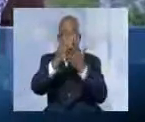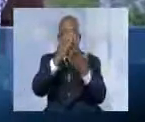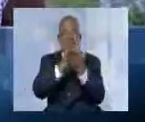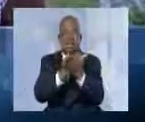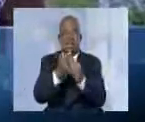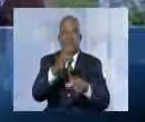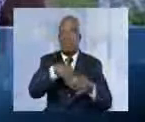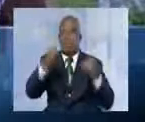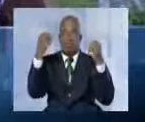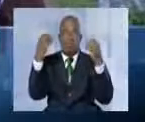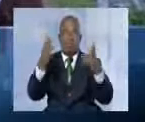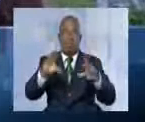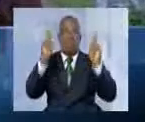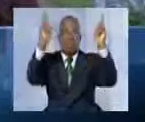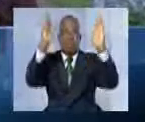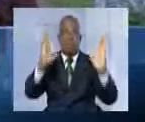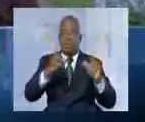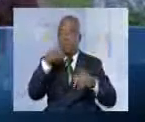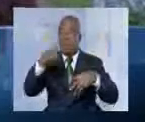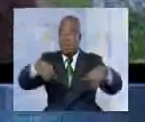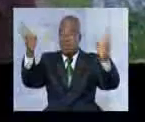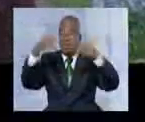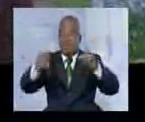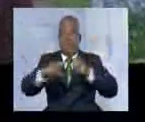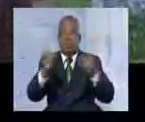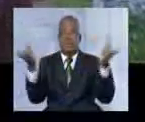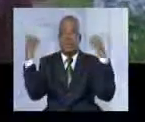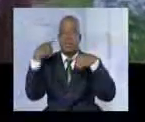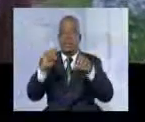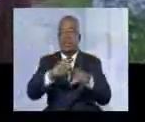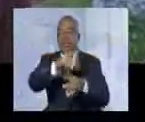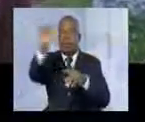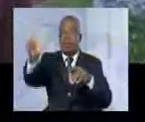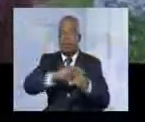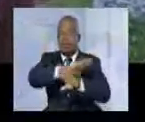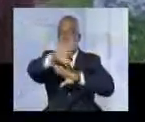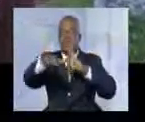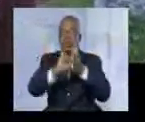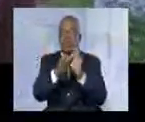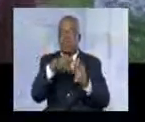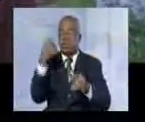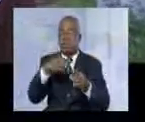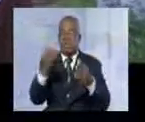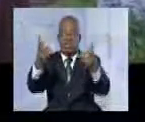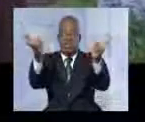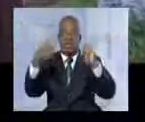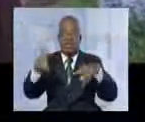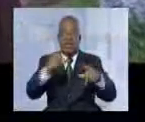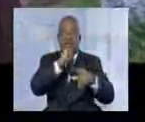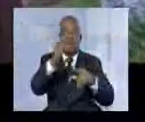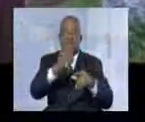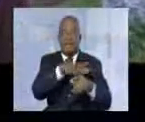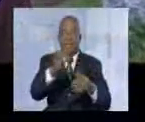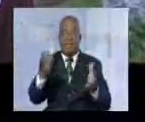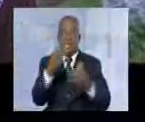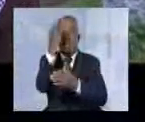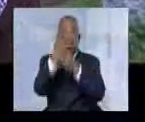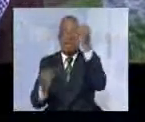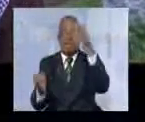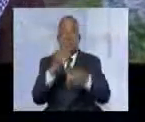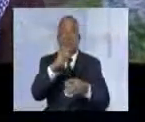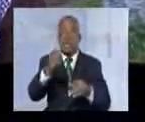professeurs qui venaient. Mais depuis lundi, tous ceux qui faisaient défection, tous ceux qui manquaient à